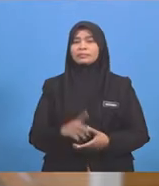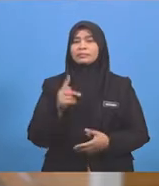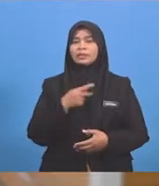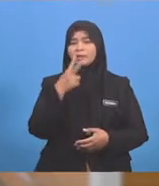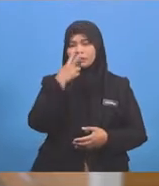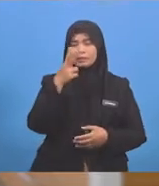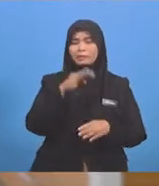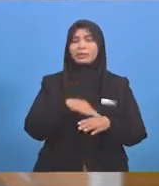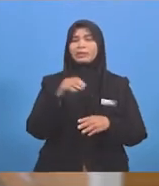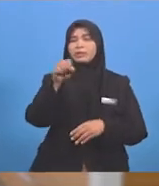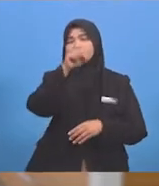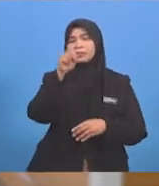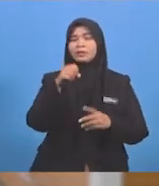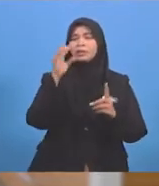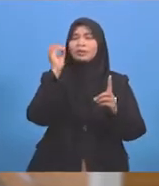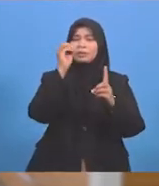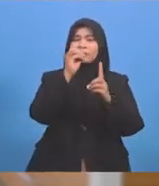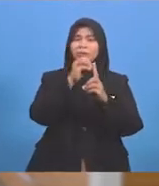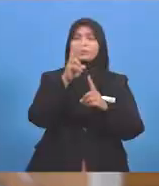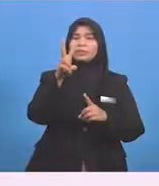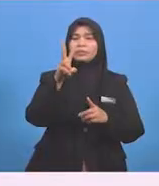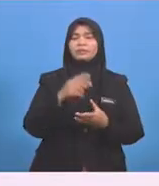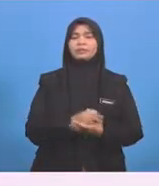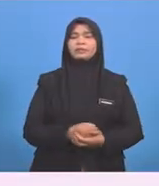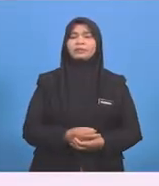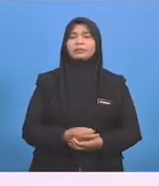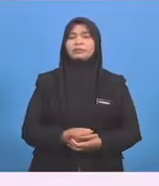Kita lihat pada soalan objektif yang kedua.